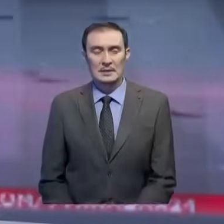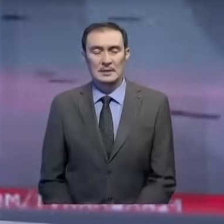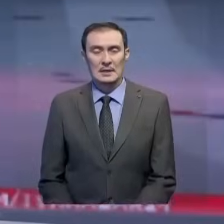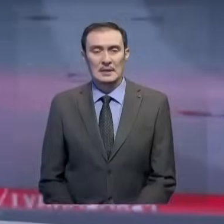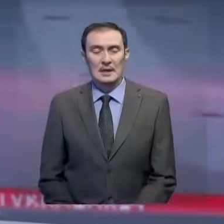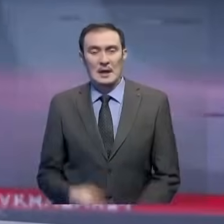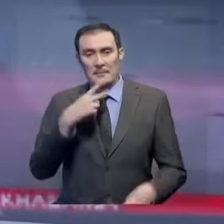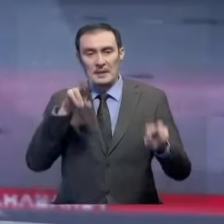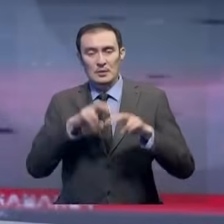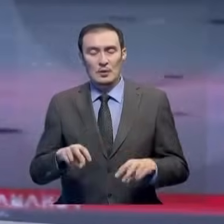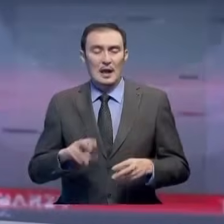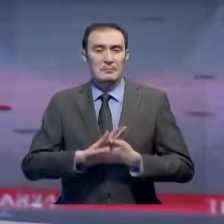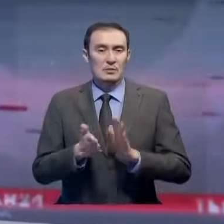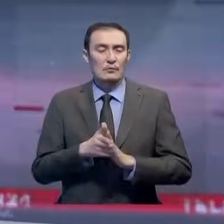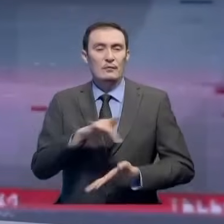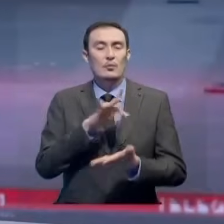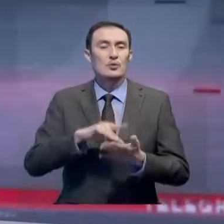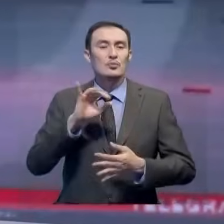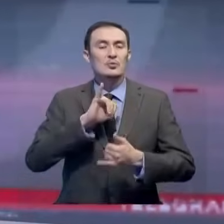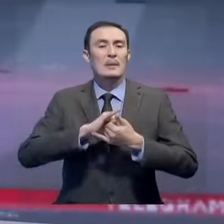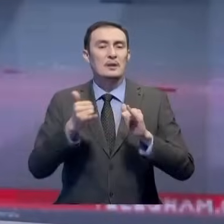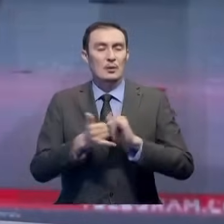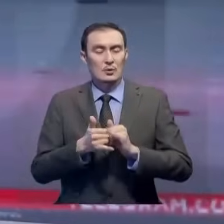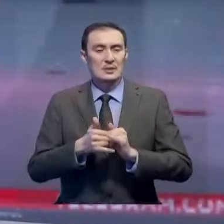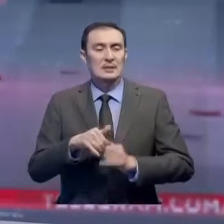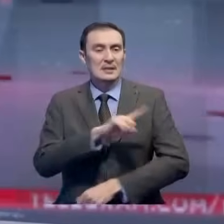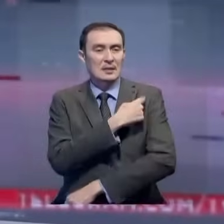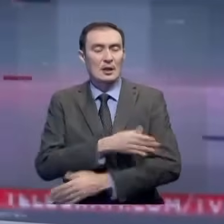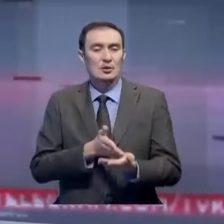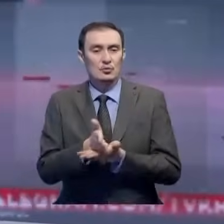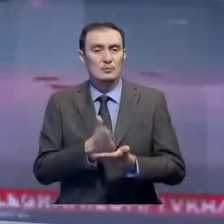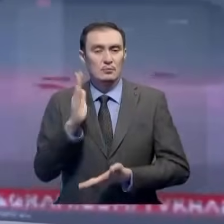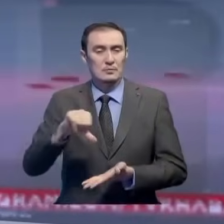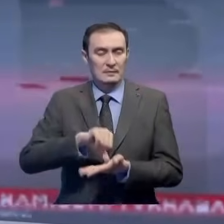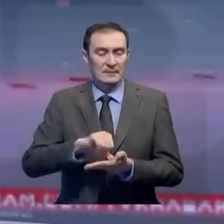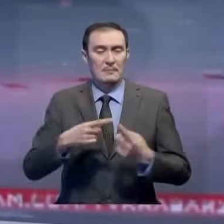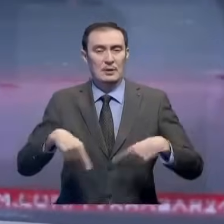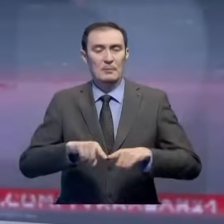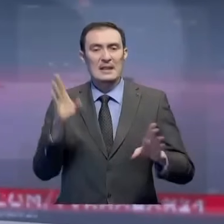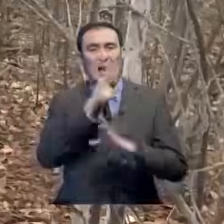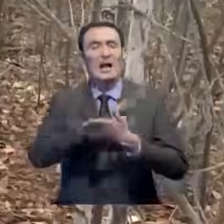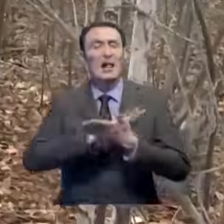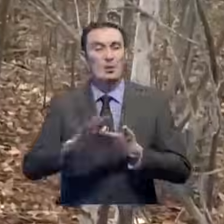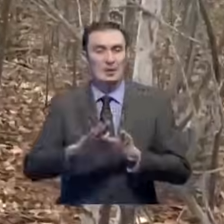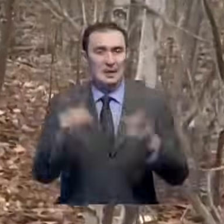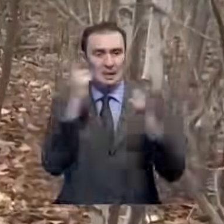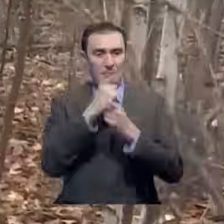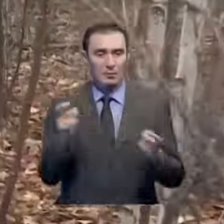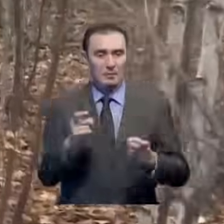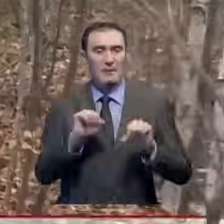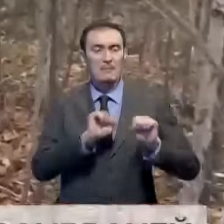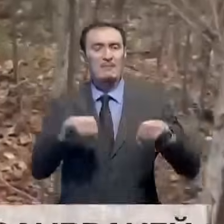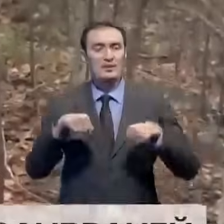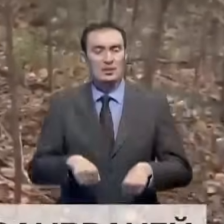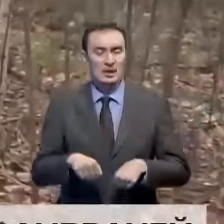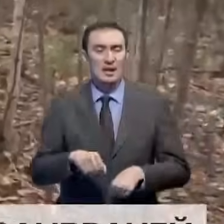К мониторингу радиационной обстановки в Усть-Каменогорске привлекут санитарные службы. Об этом заявили в департаменте экологии. Напомню, местный